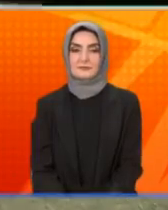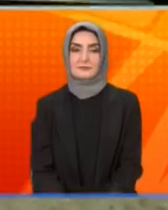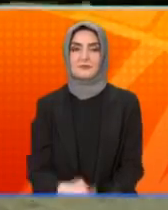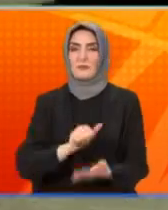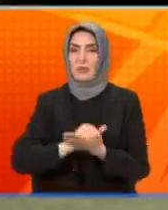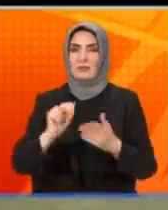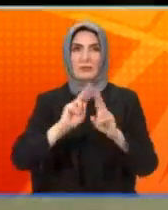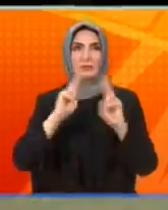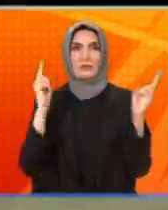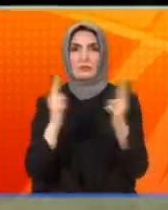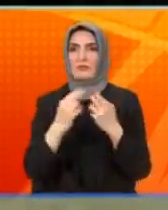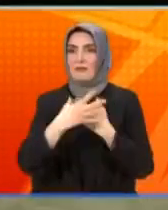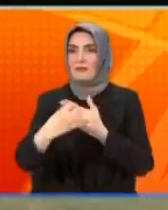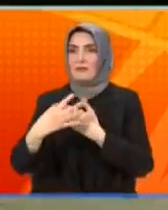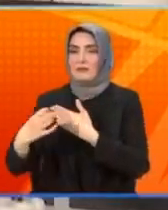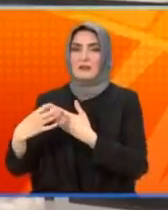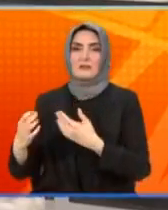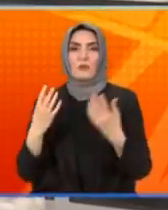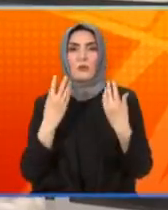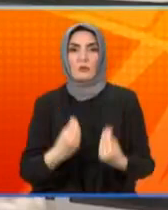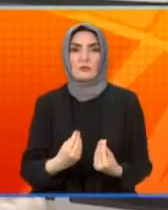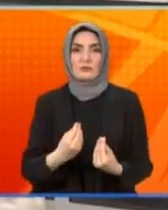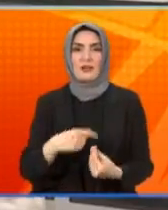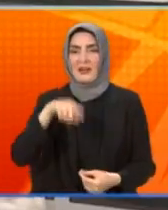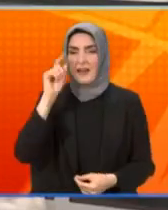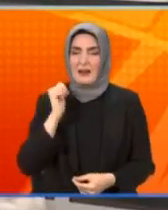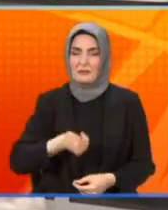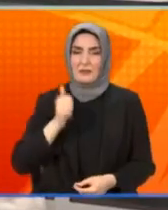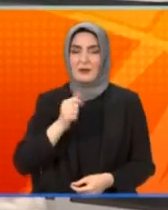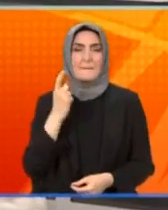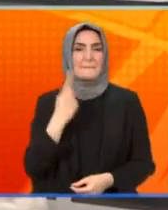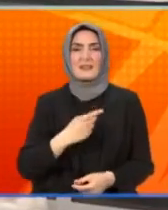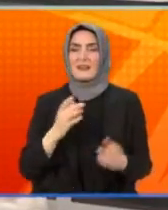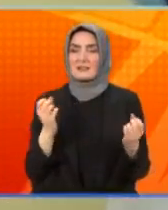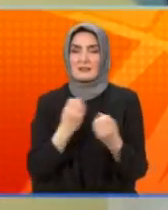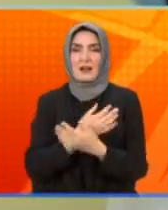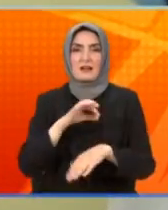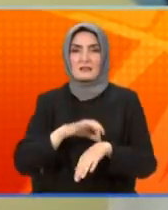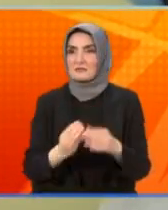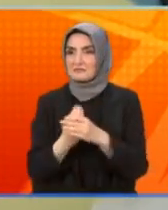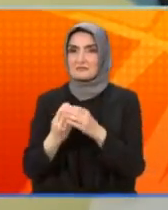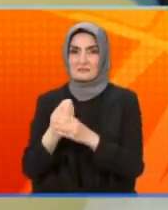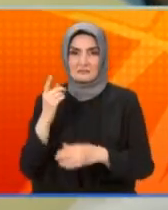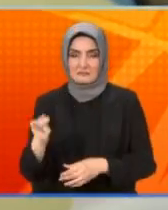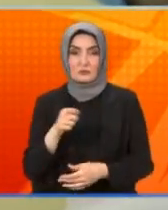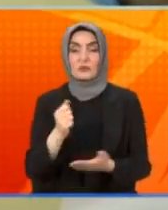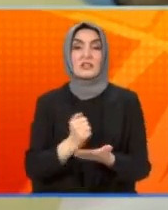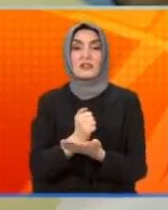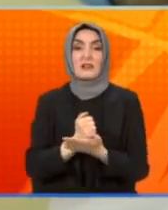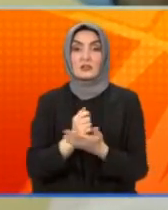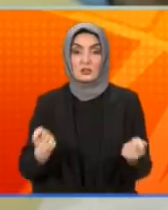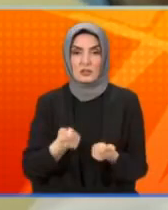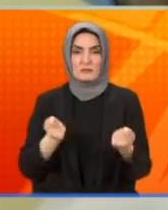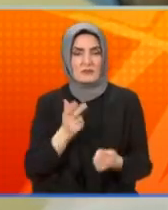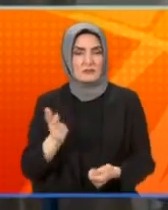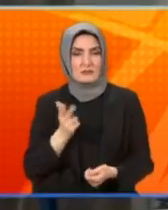Tüm dünyayı etkisi altına alan ve her gün binlerce yeni vakanın açıklandığı koronavirüse karşı ilaç çalışmaları tüm hızıyla devam